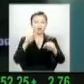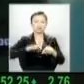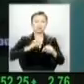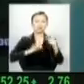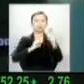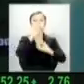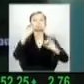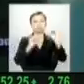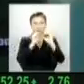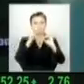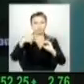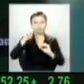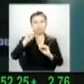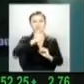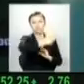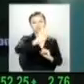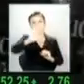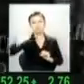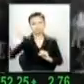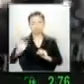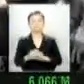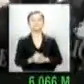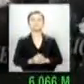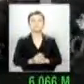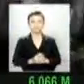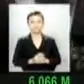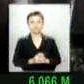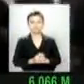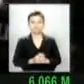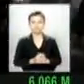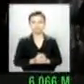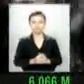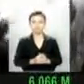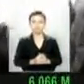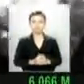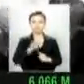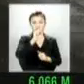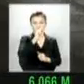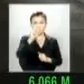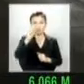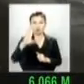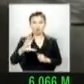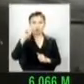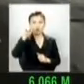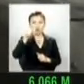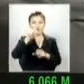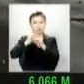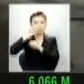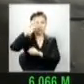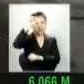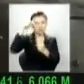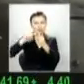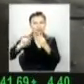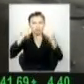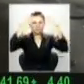ท่านจะได้รับความปลอดภัยนะครับ นอกจากนี้แล้วสอชยังประกาศพร้อมที่จะตั้งจุดสกัดการเคลื่อนขบวนของ